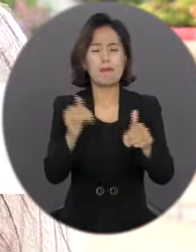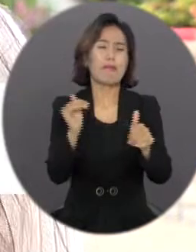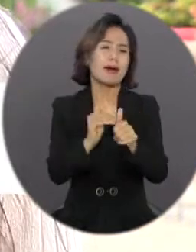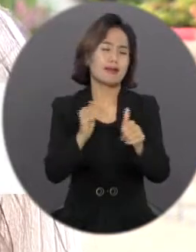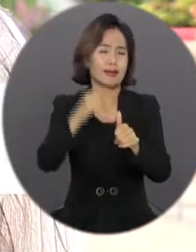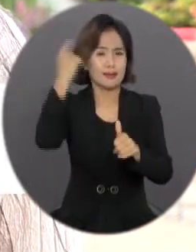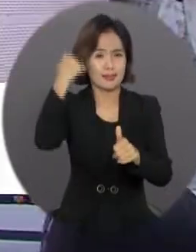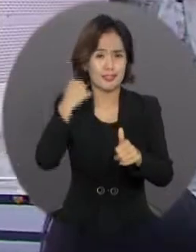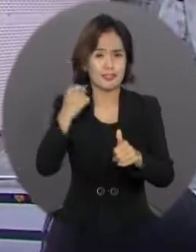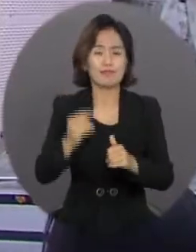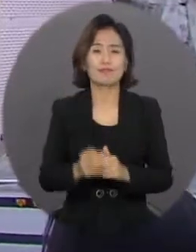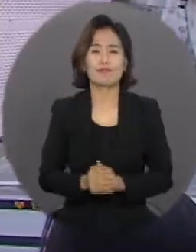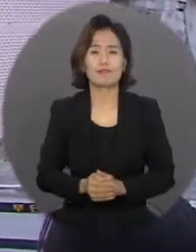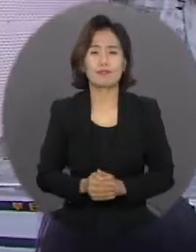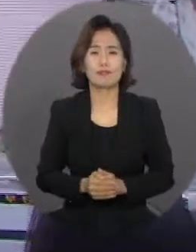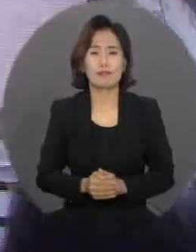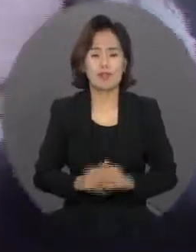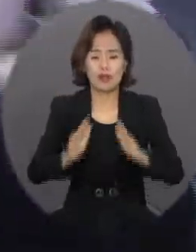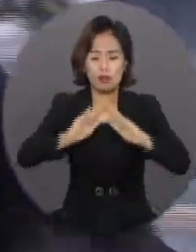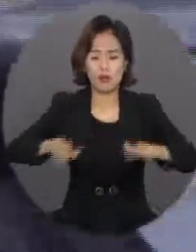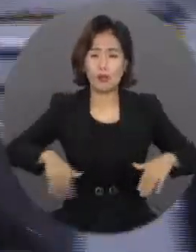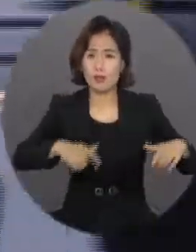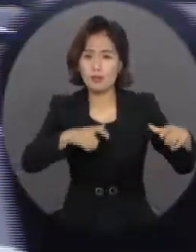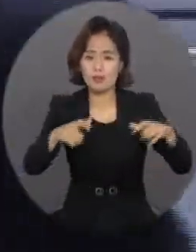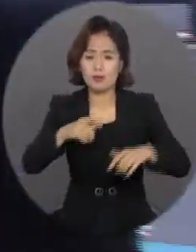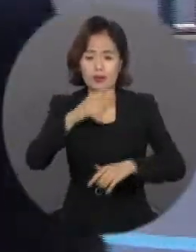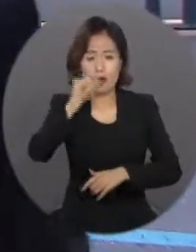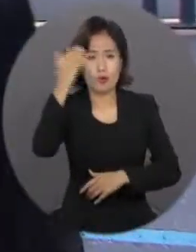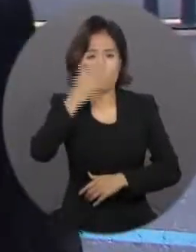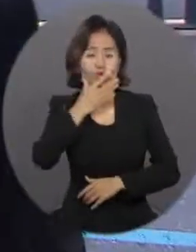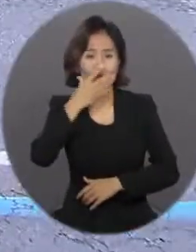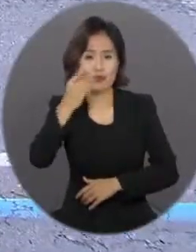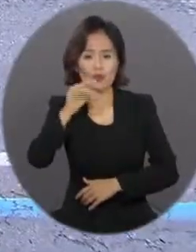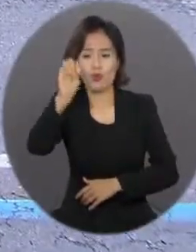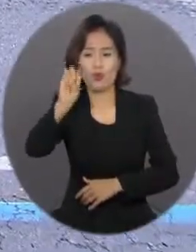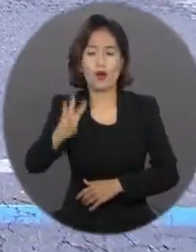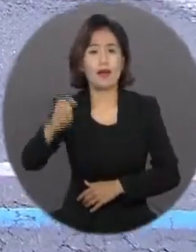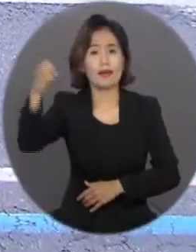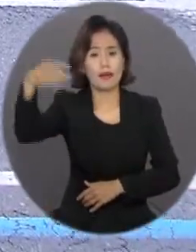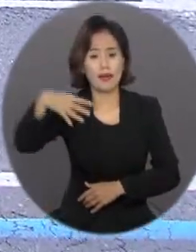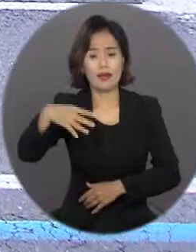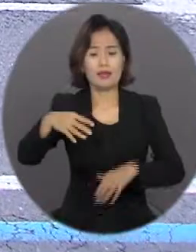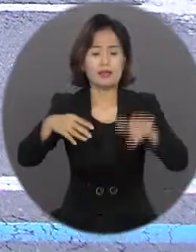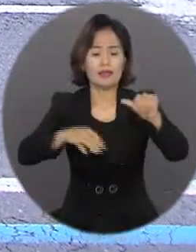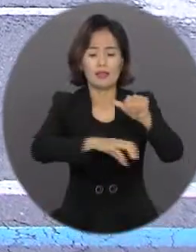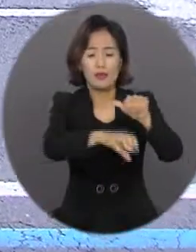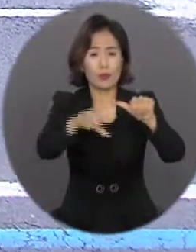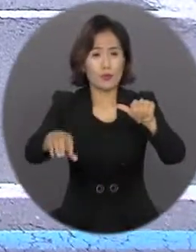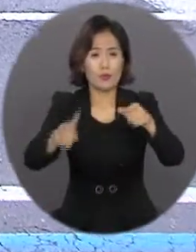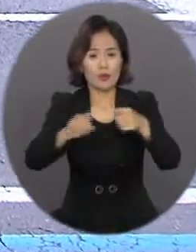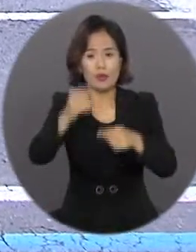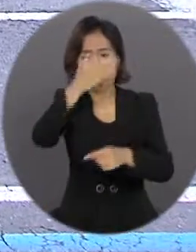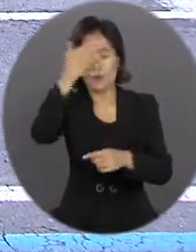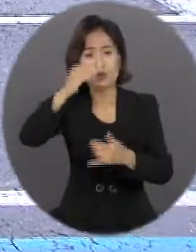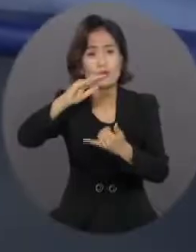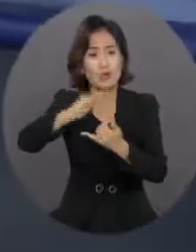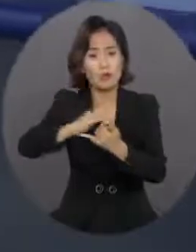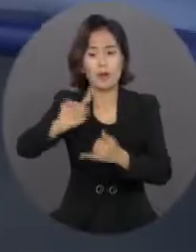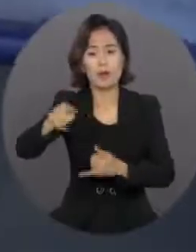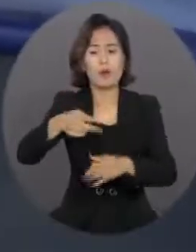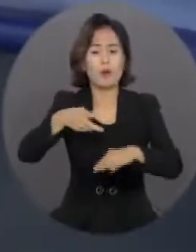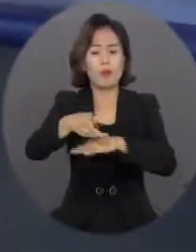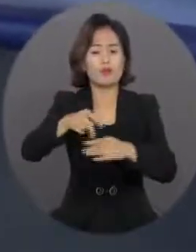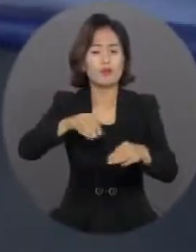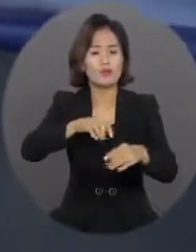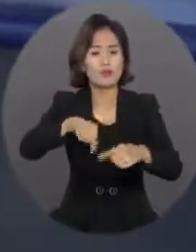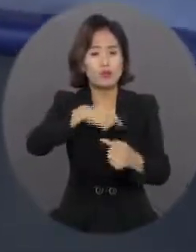같은 느낌입니다. 전남에서는 현재 여수와 순천, 광양 등 5개 자치단체가 청소년 100원 버스를 시행